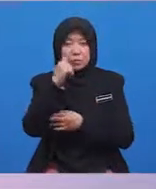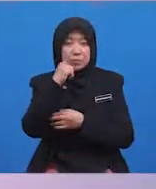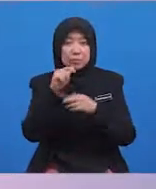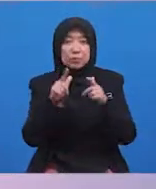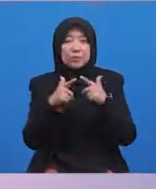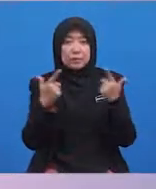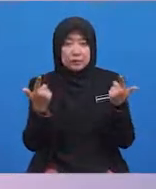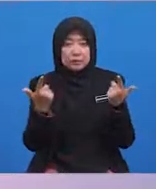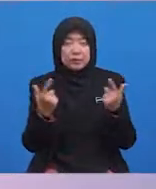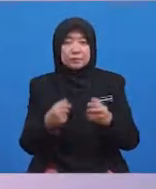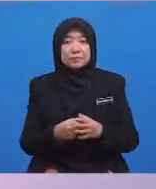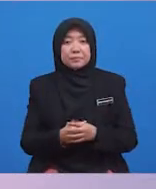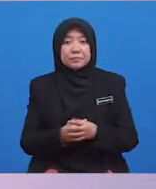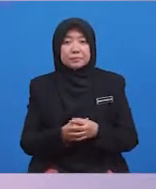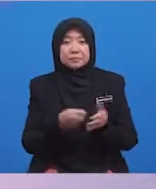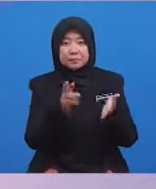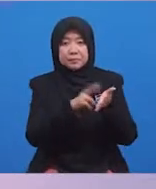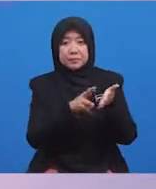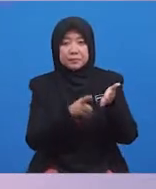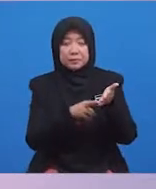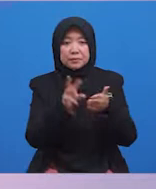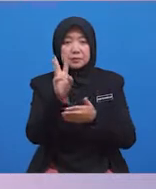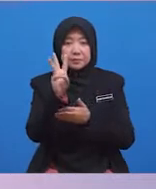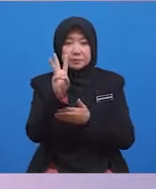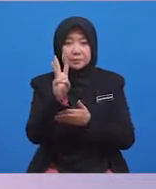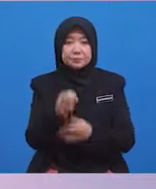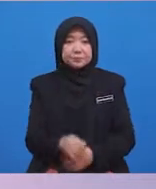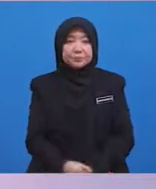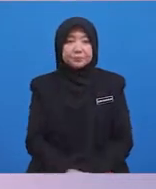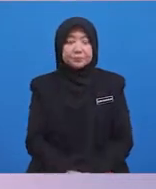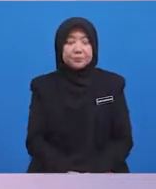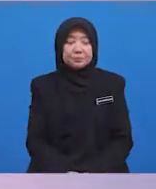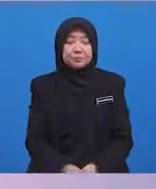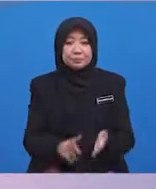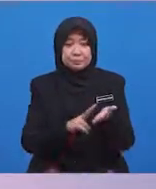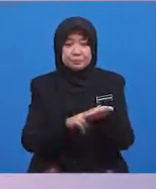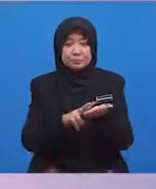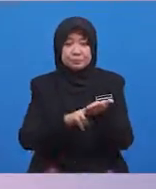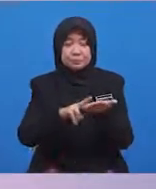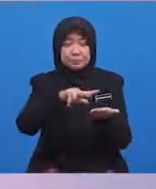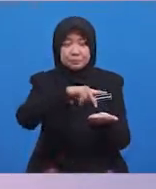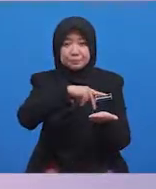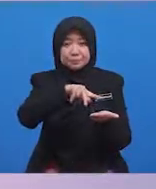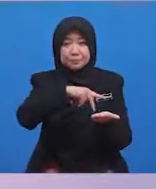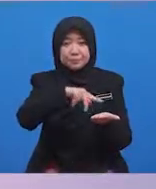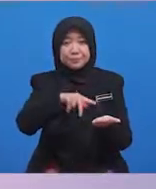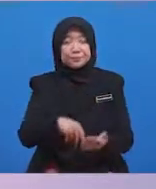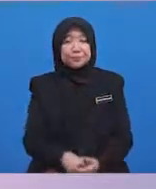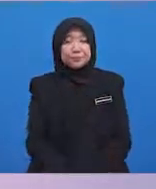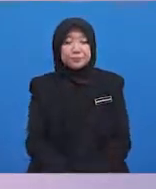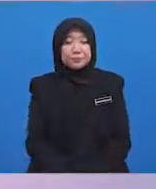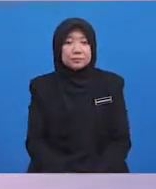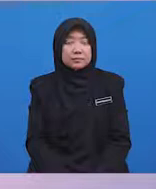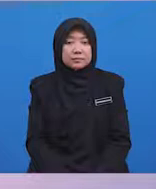lain. Rangkap keenam. Anak Cina membawa surat dari